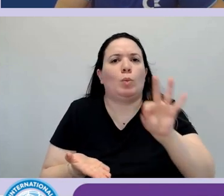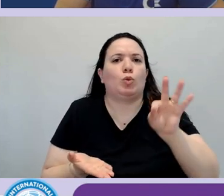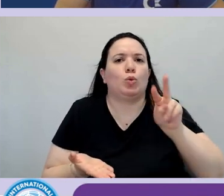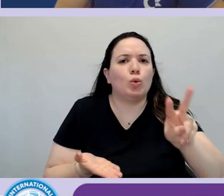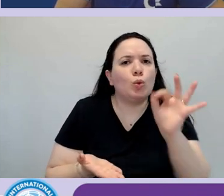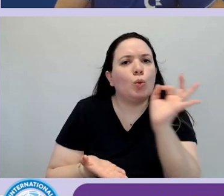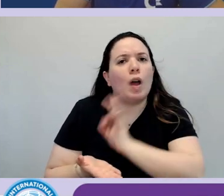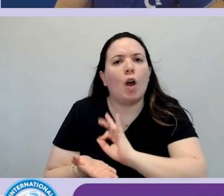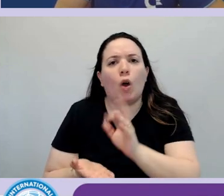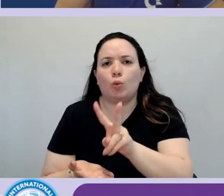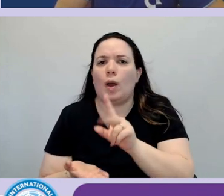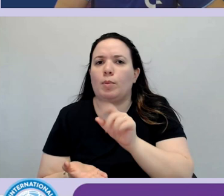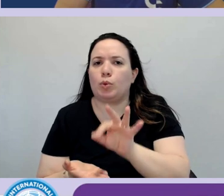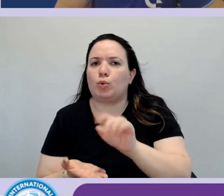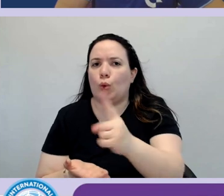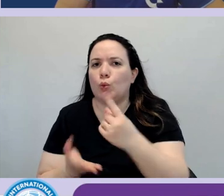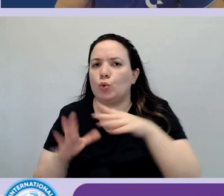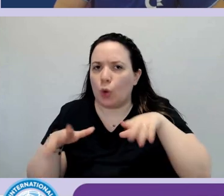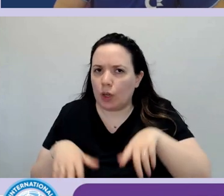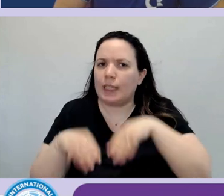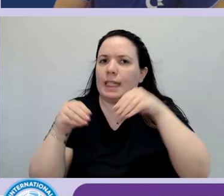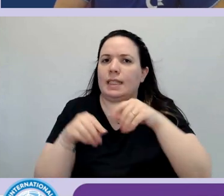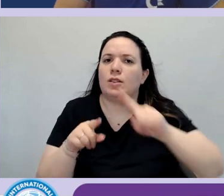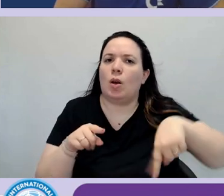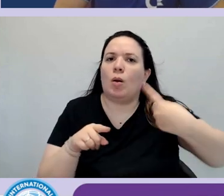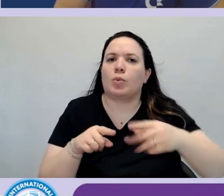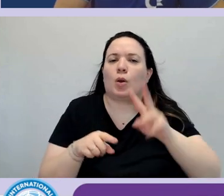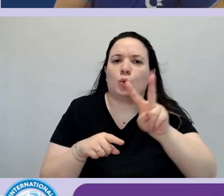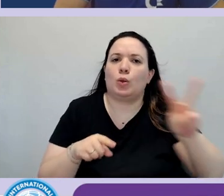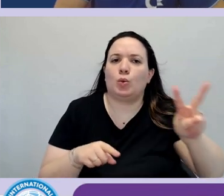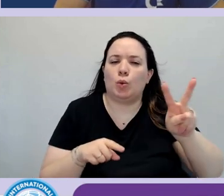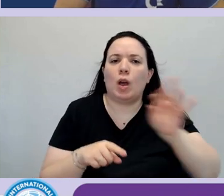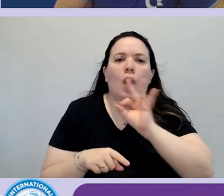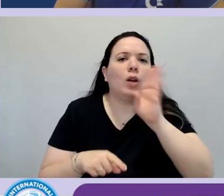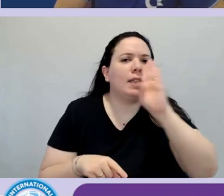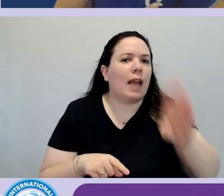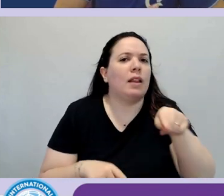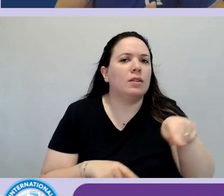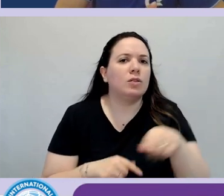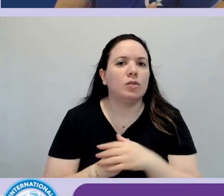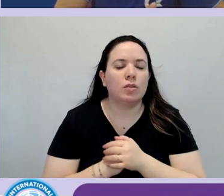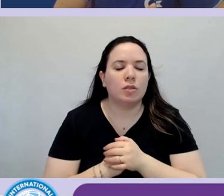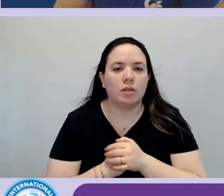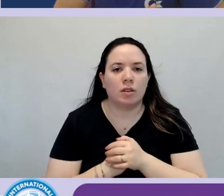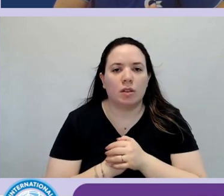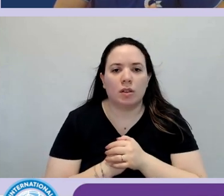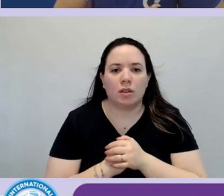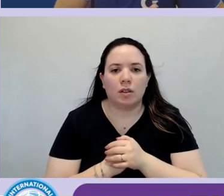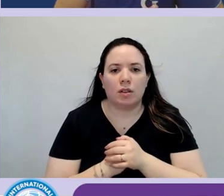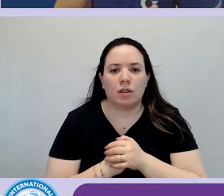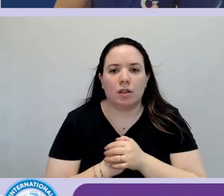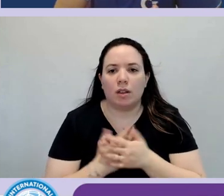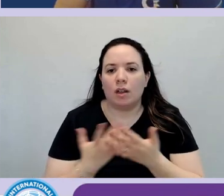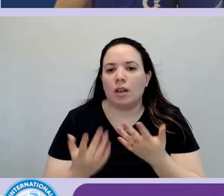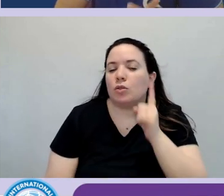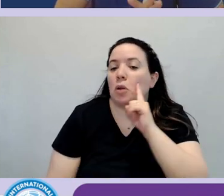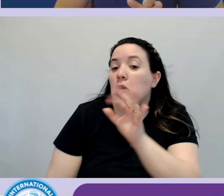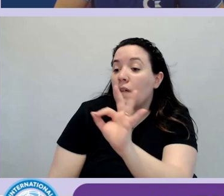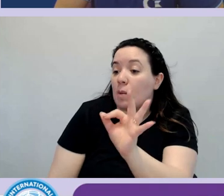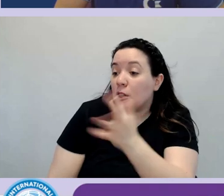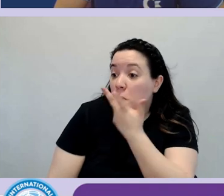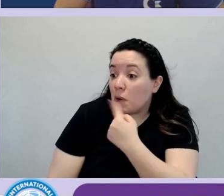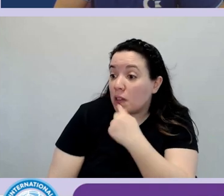due due qui non so se vuol rispondere Fabrizio cioè potrei rispondere anch'io visto che Vag che